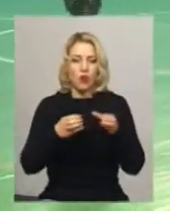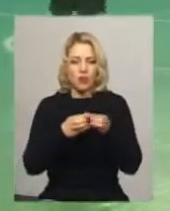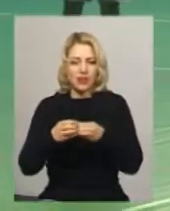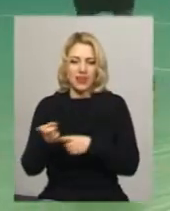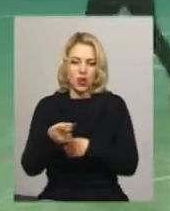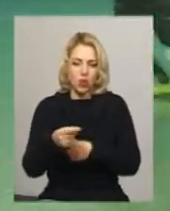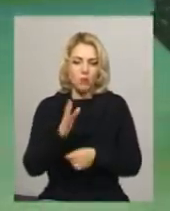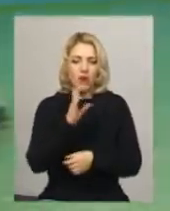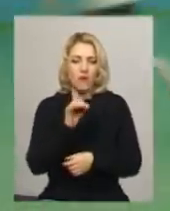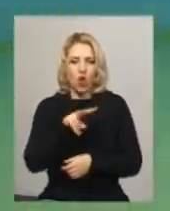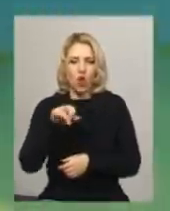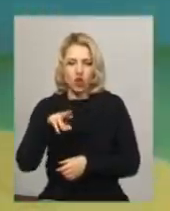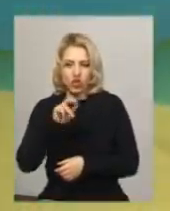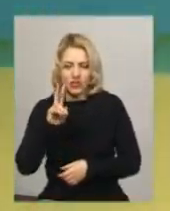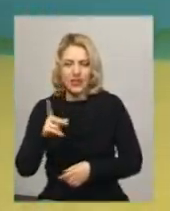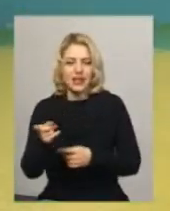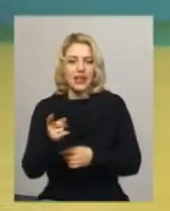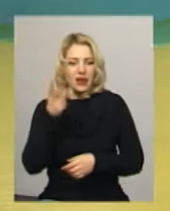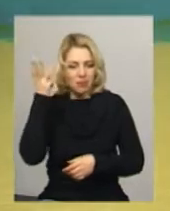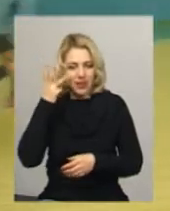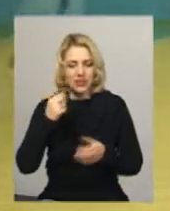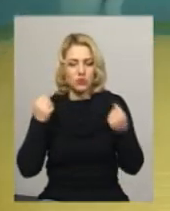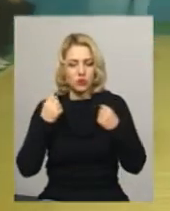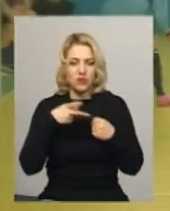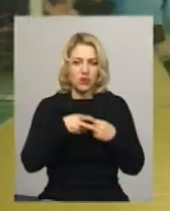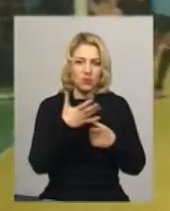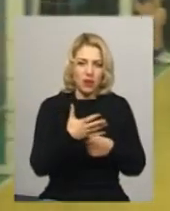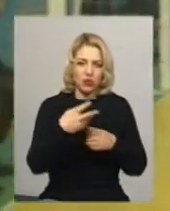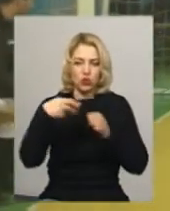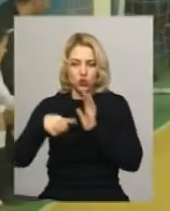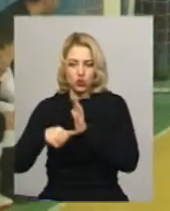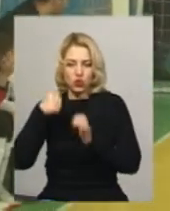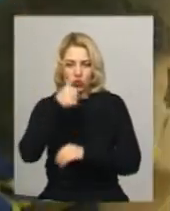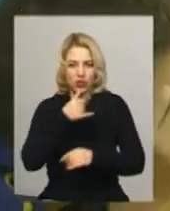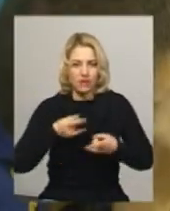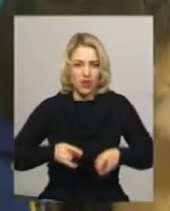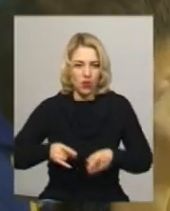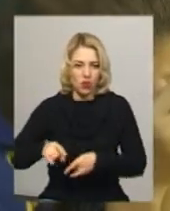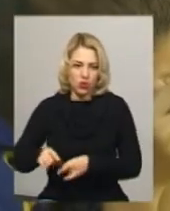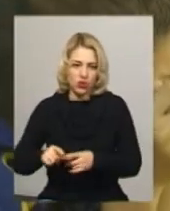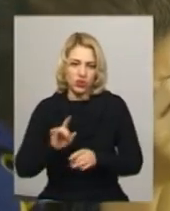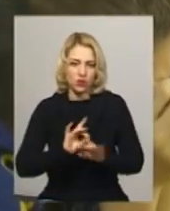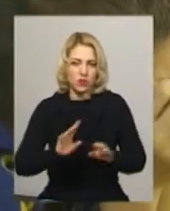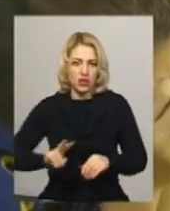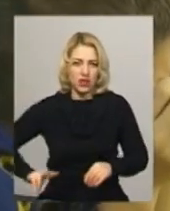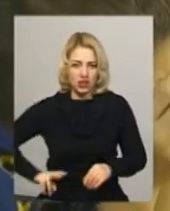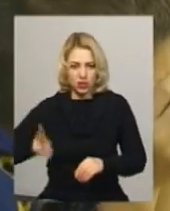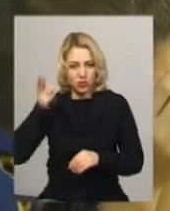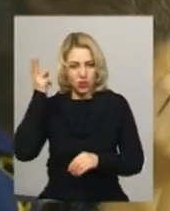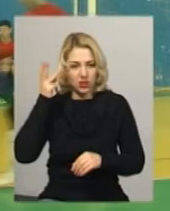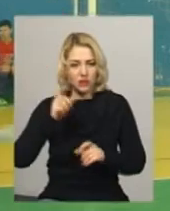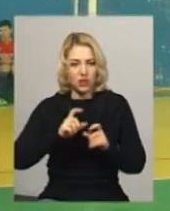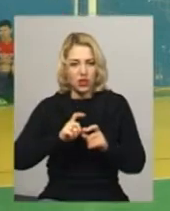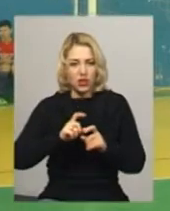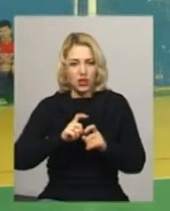Волочиська, Черкас та Хмельницького. Це спортсмени 2005-2006 років народження, розповідає директор Хмельницької дитячо-юнацької